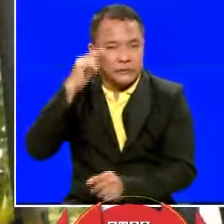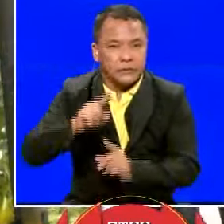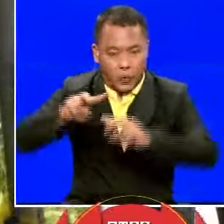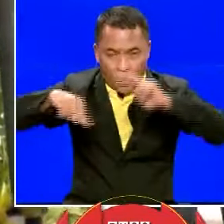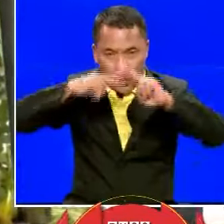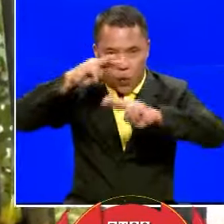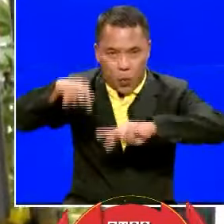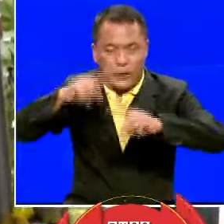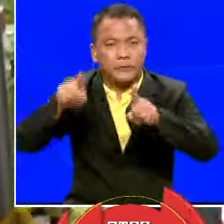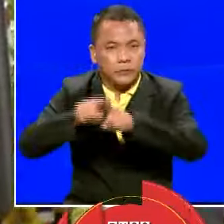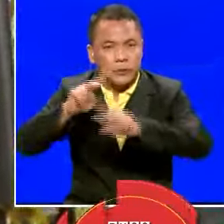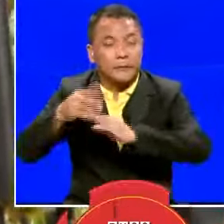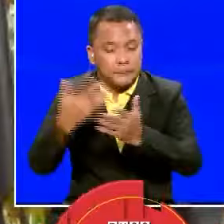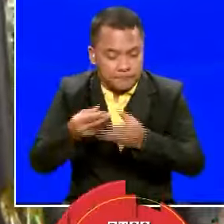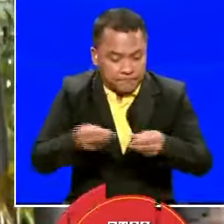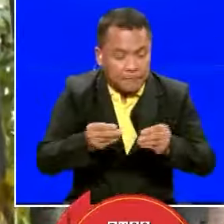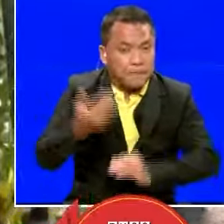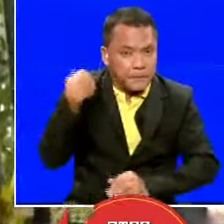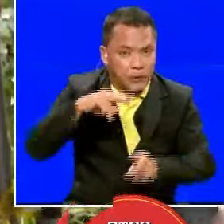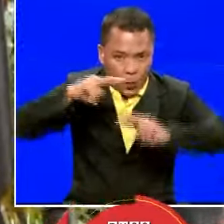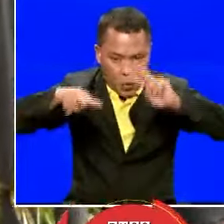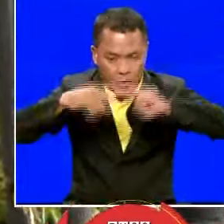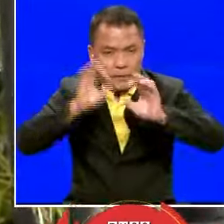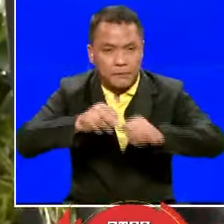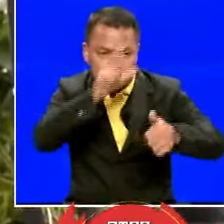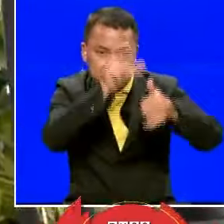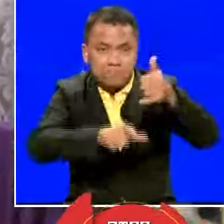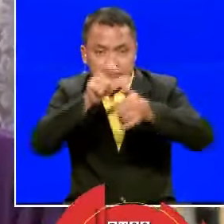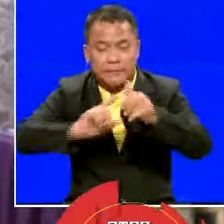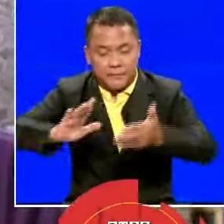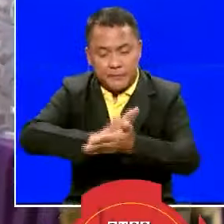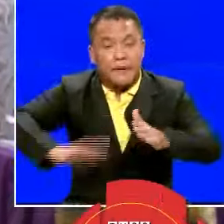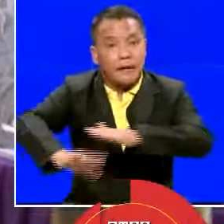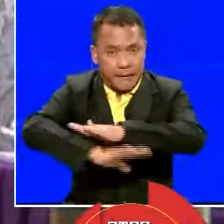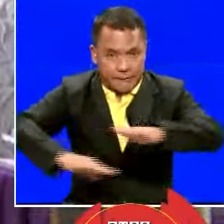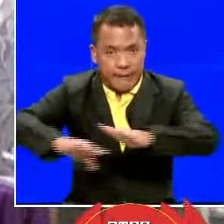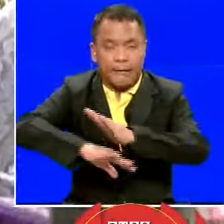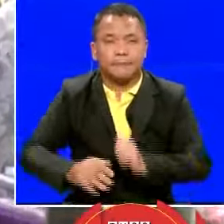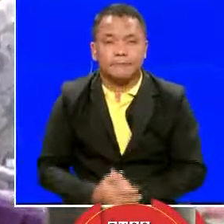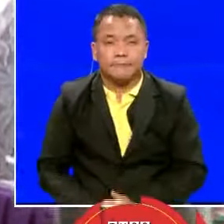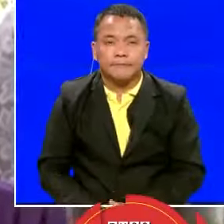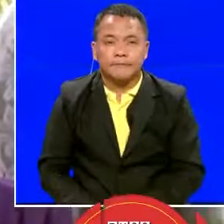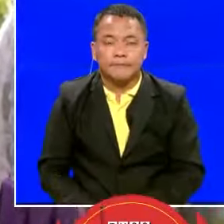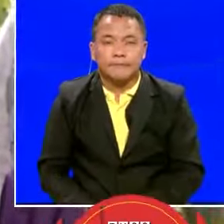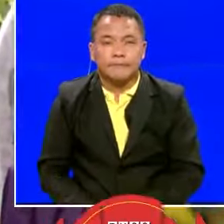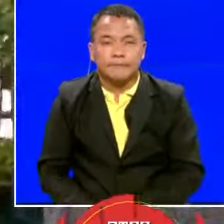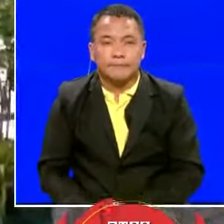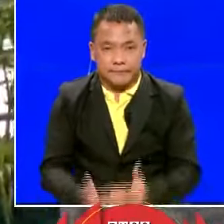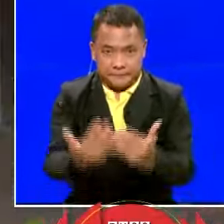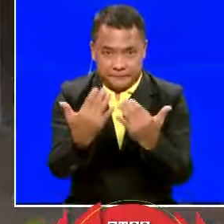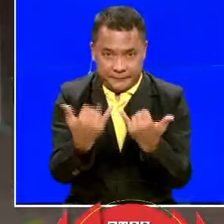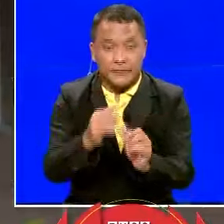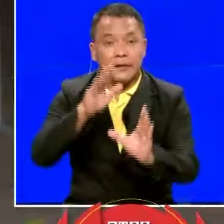รวจสอบว่าจะมีการหัวจริงหรือไม่ก็จะต้องตรวจสอบทั้งพฤติกรรมและเอกสารต่างๆประกอบกันค่ะล่าสุด